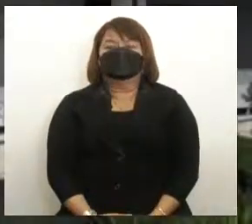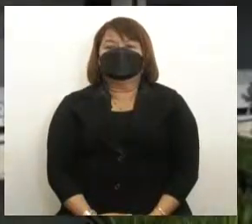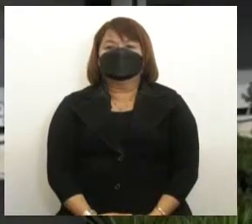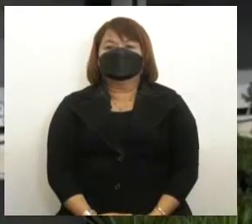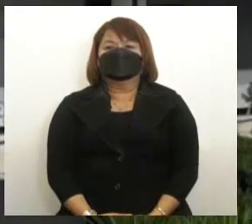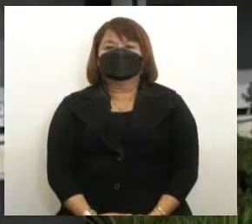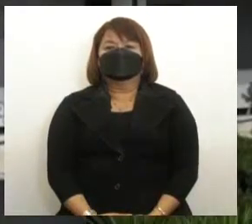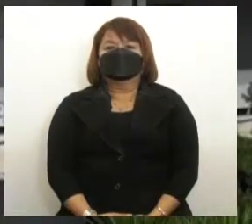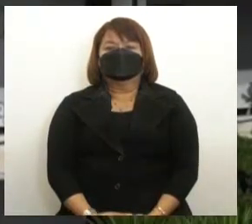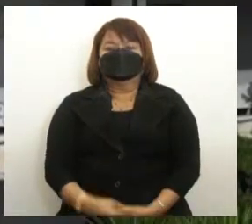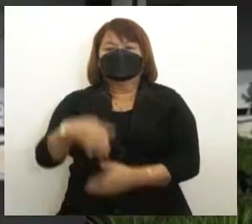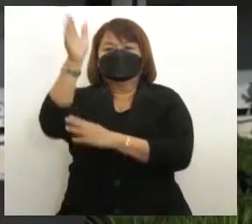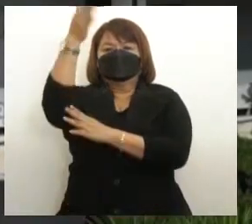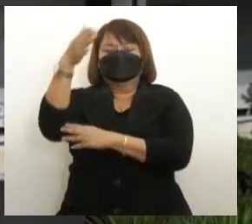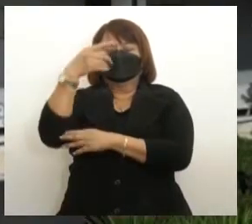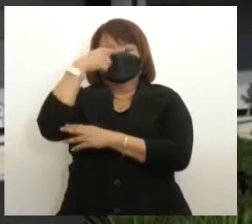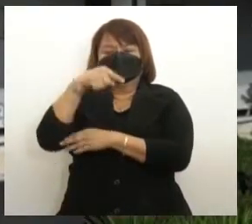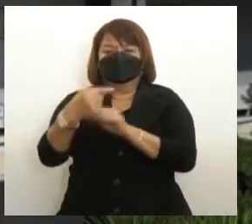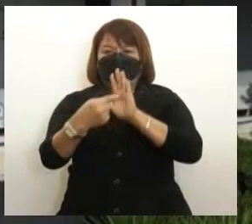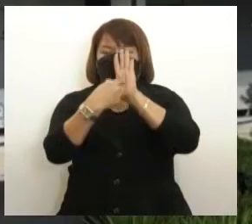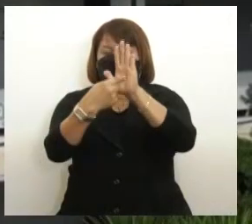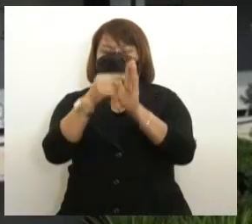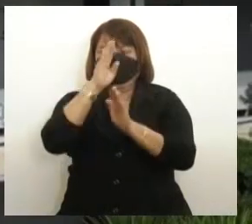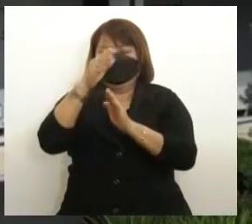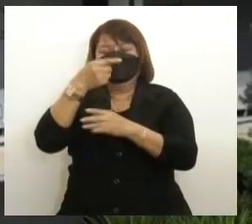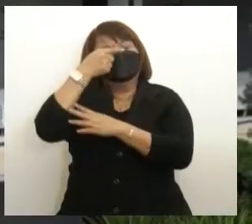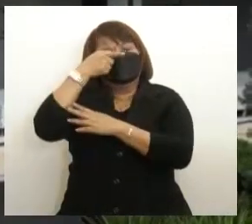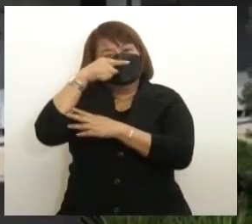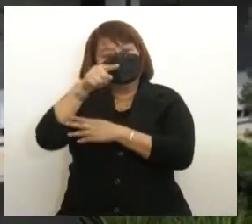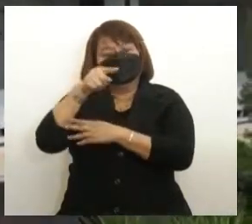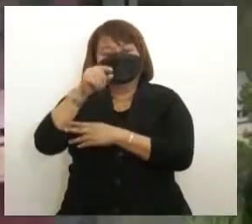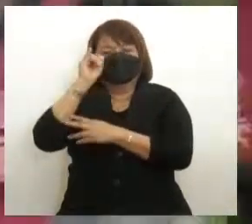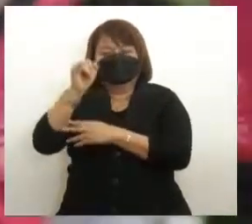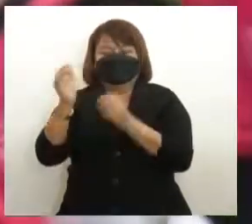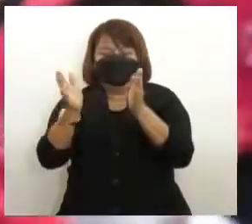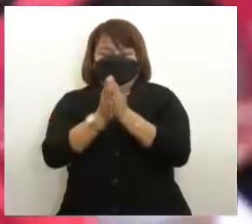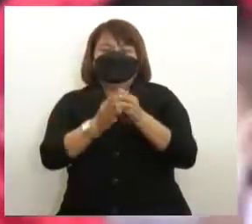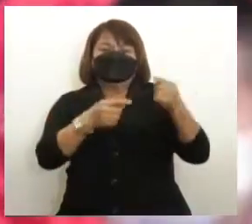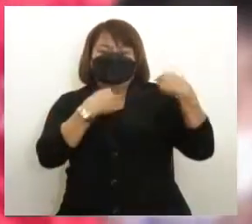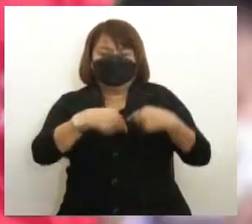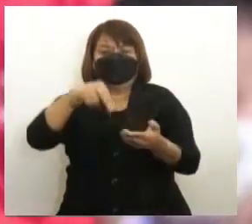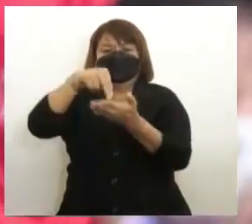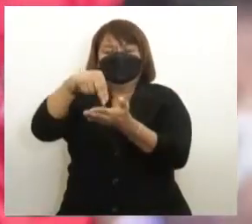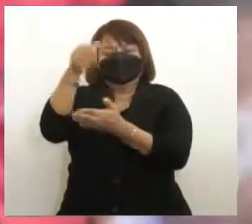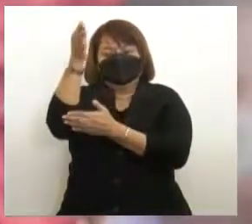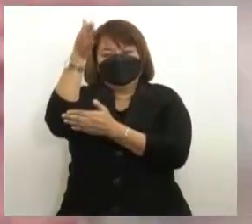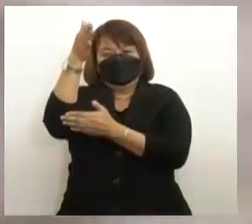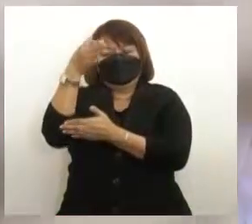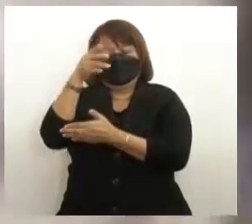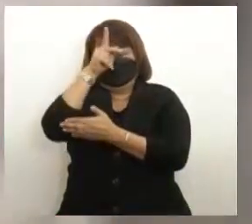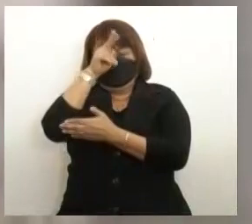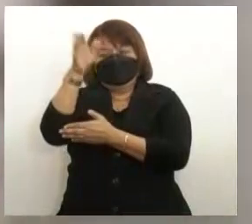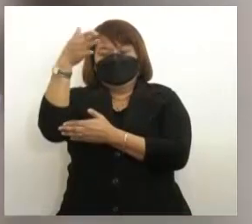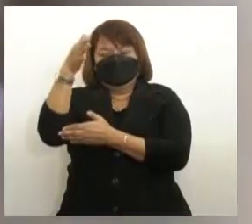ธงชาติไทยเป็นสัญลักษณ์บ่งบอกถึงความเป็นไทยเราจงร่วมใจยืนตรงเคารพธงชาติด้วยความภา